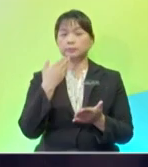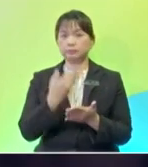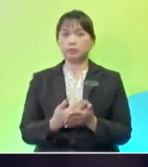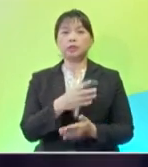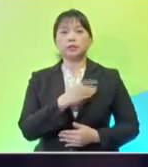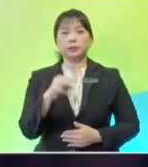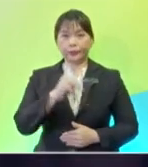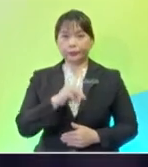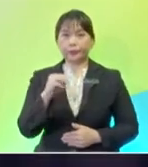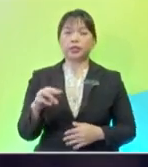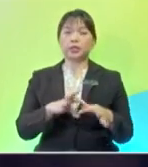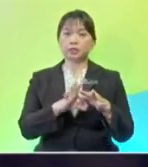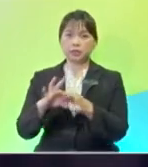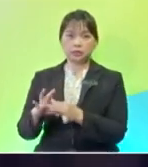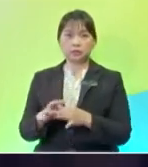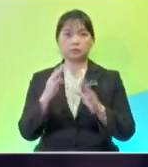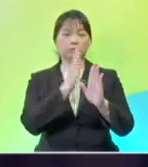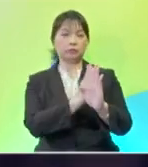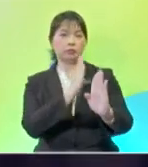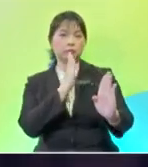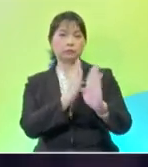pula bekerja sama berat